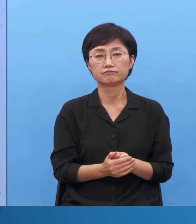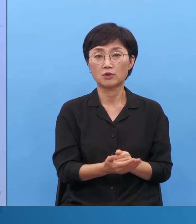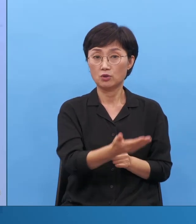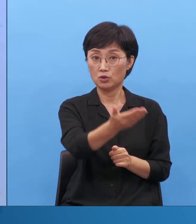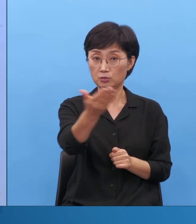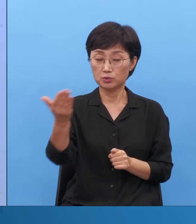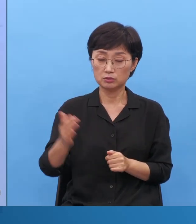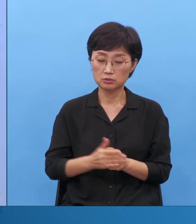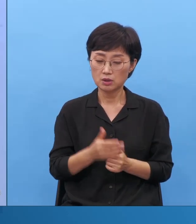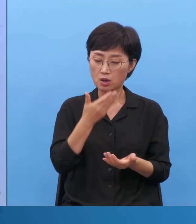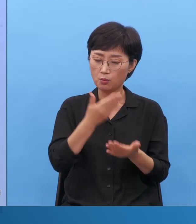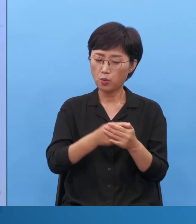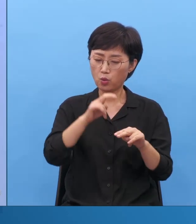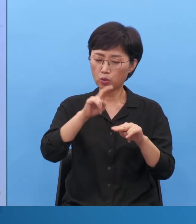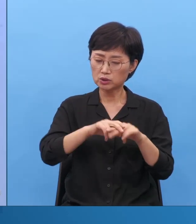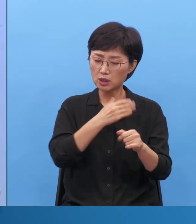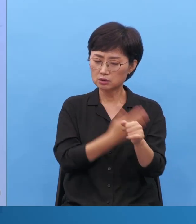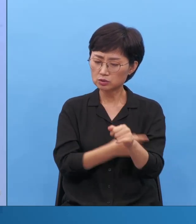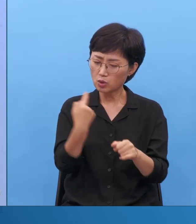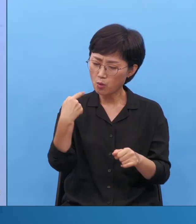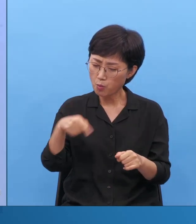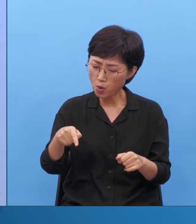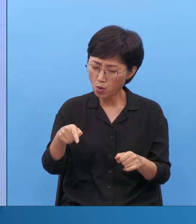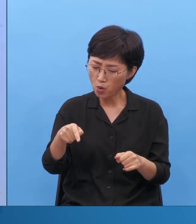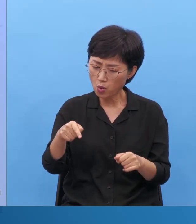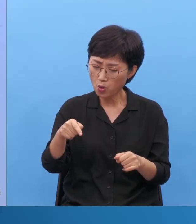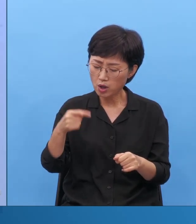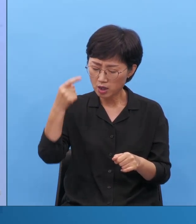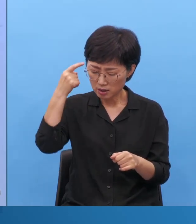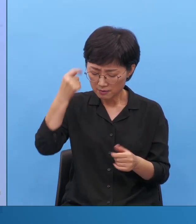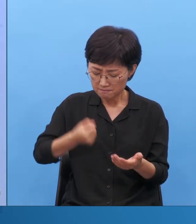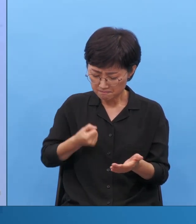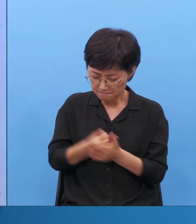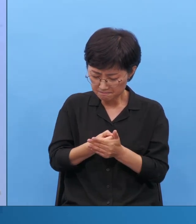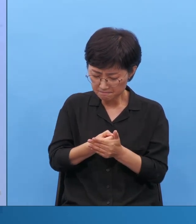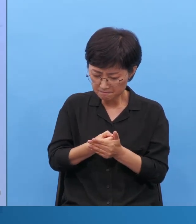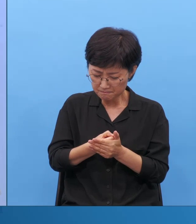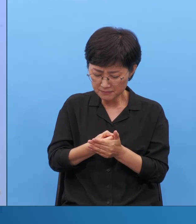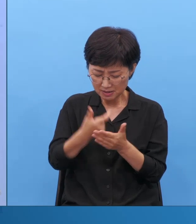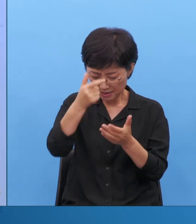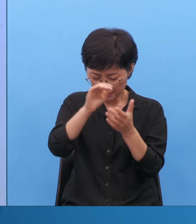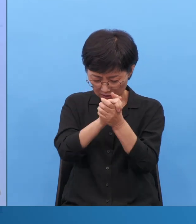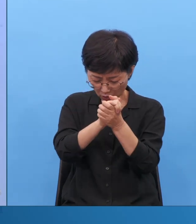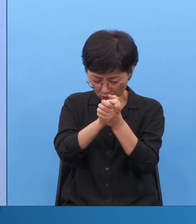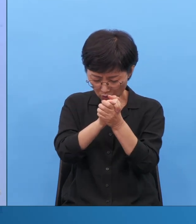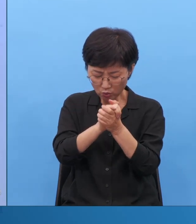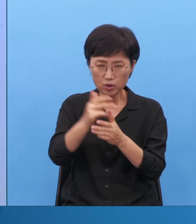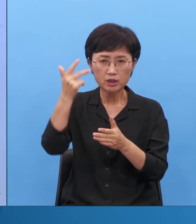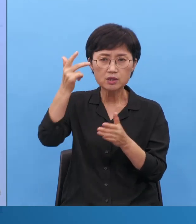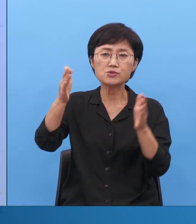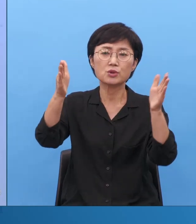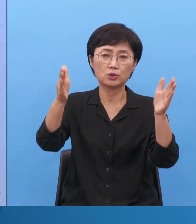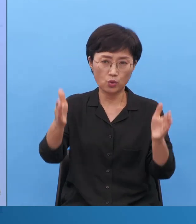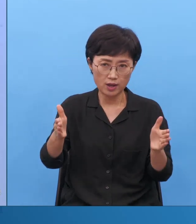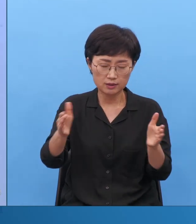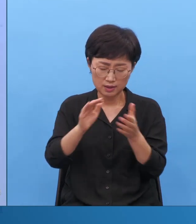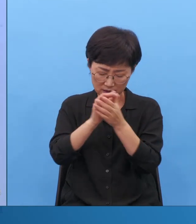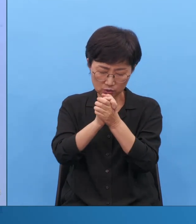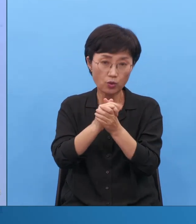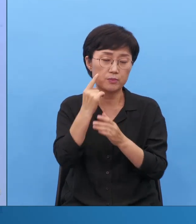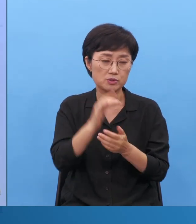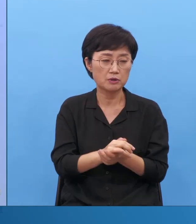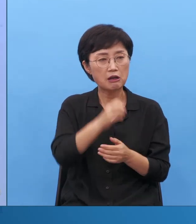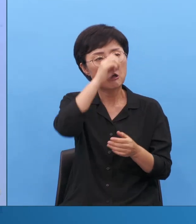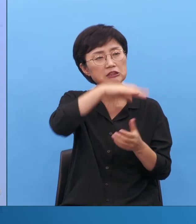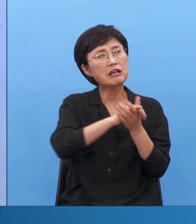주간 체험해 보세요. Enjoy this and experience this throughout the week. 그냥 하지 마시고 그 말씀을 딱 붙잡아야